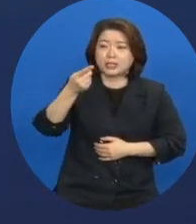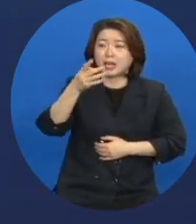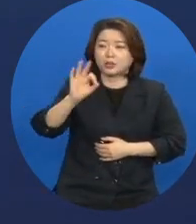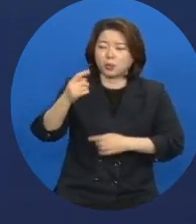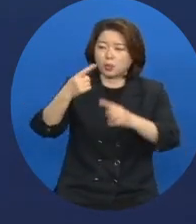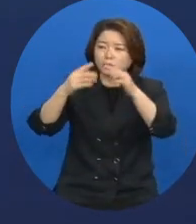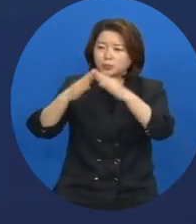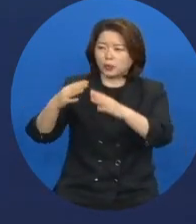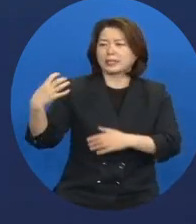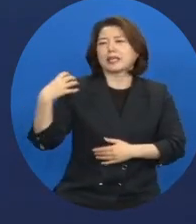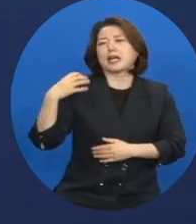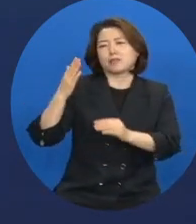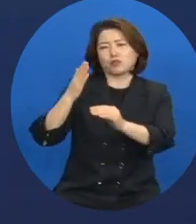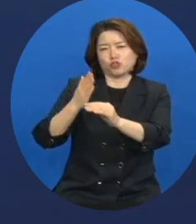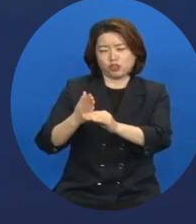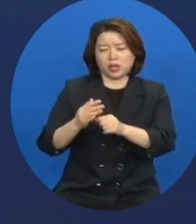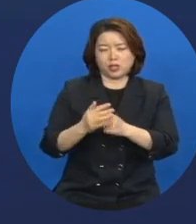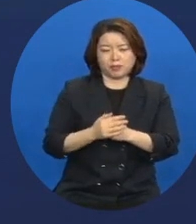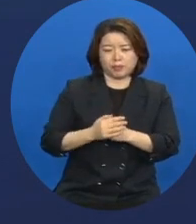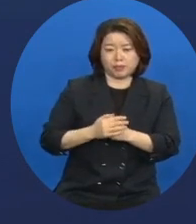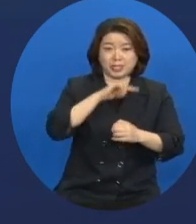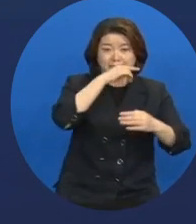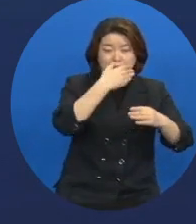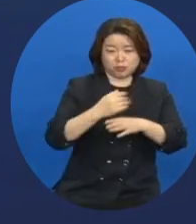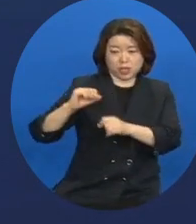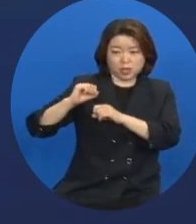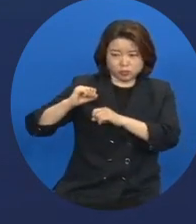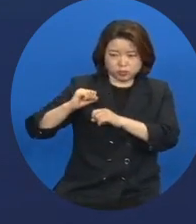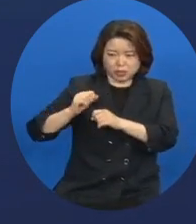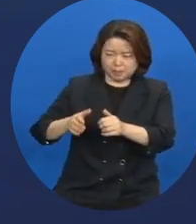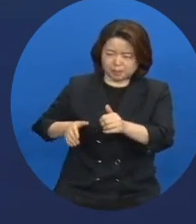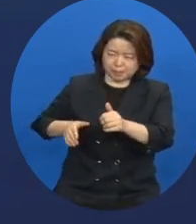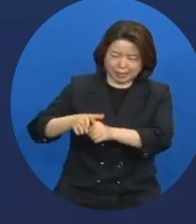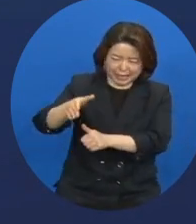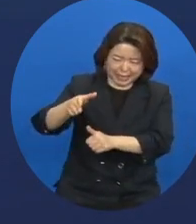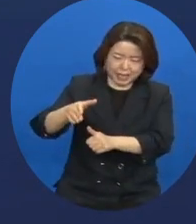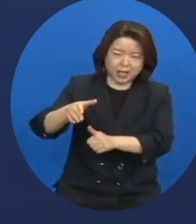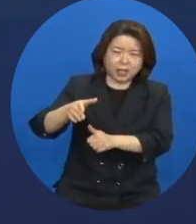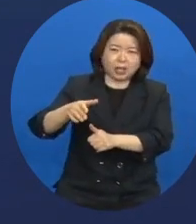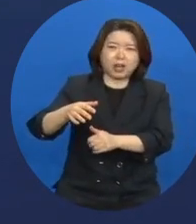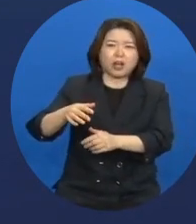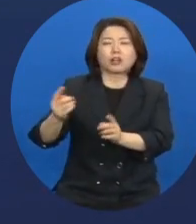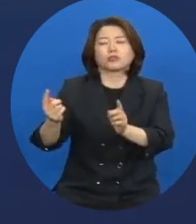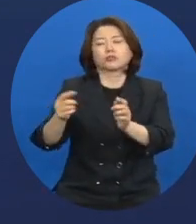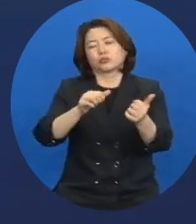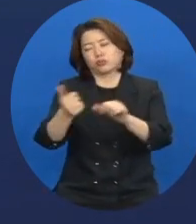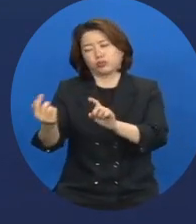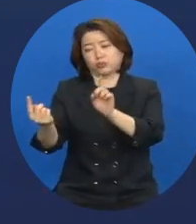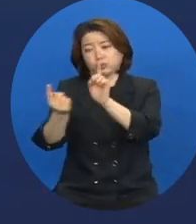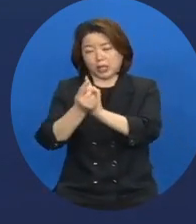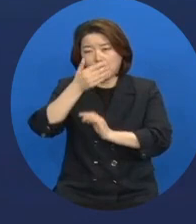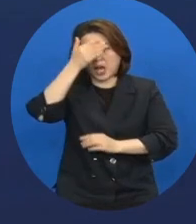담임하시다가 공산군에게 그렇게 죽임을 당하신 할아버지,